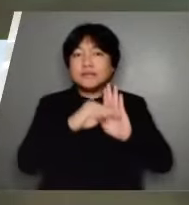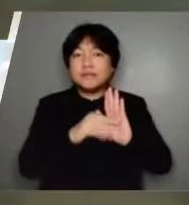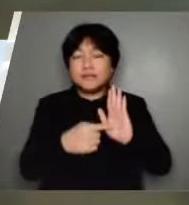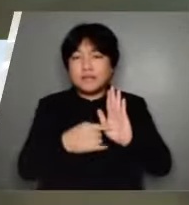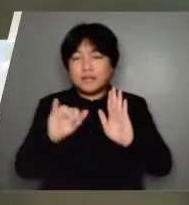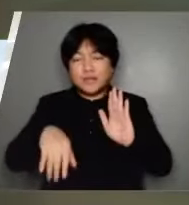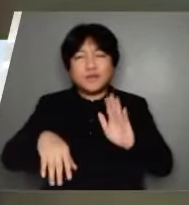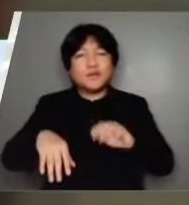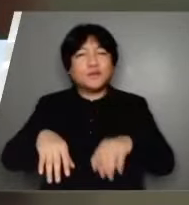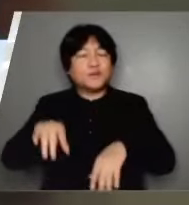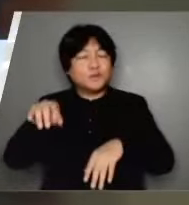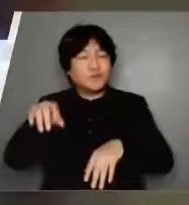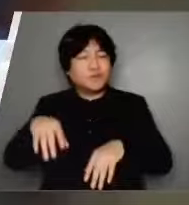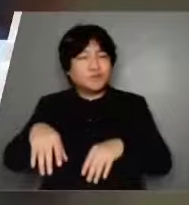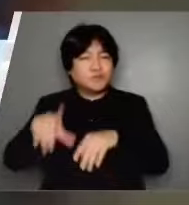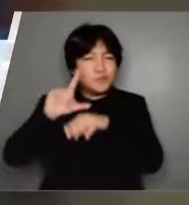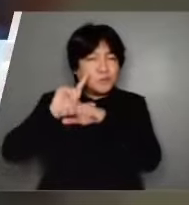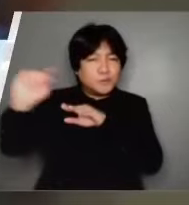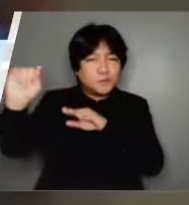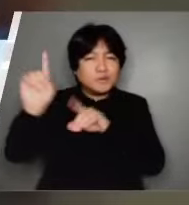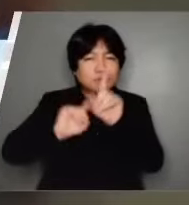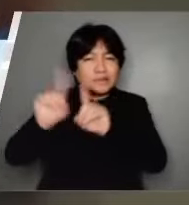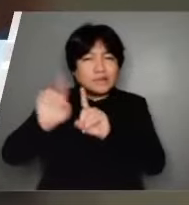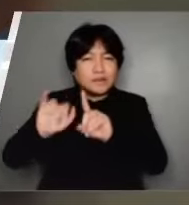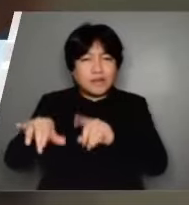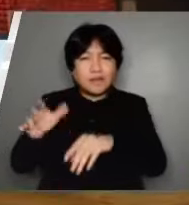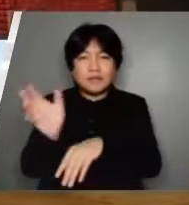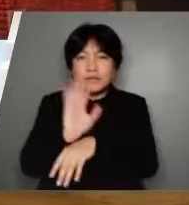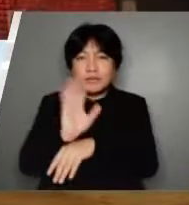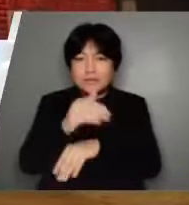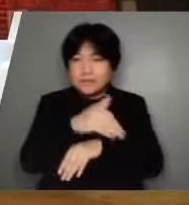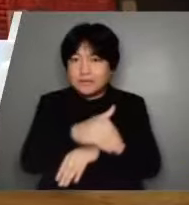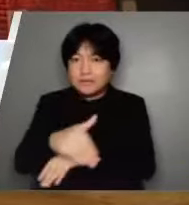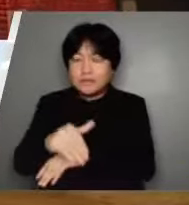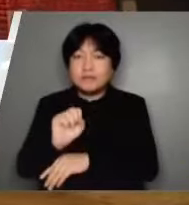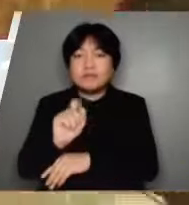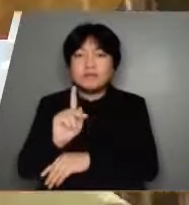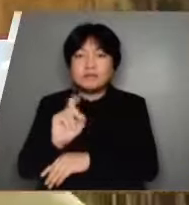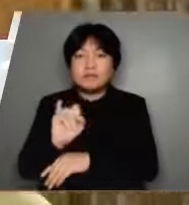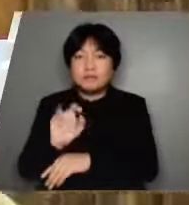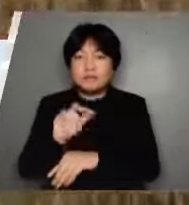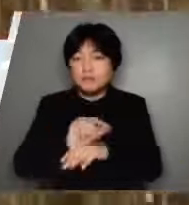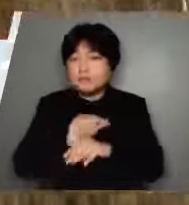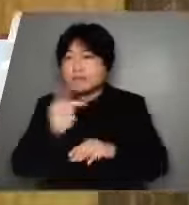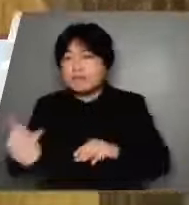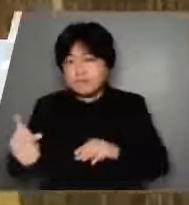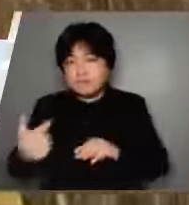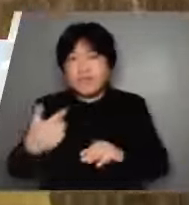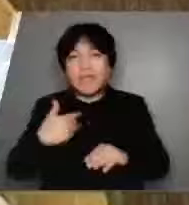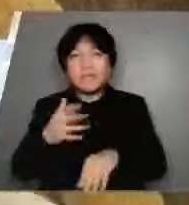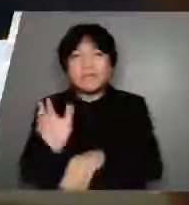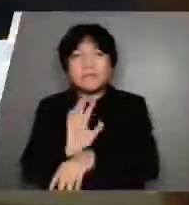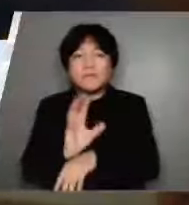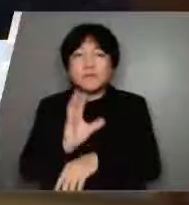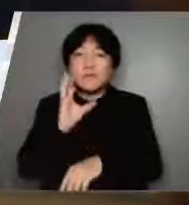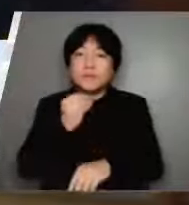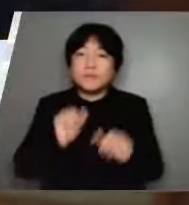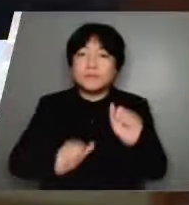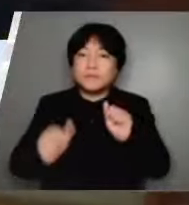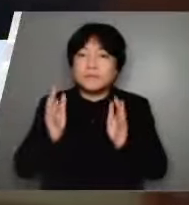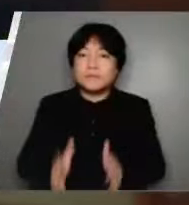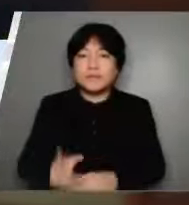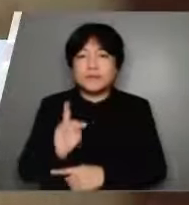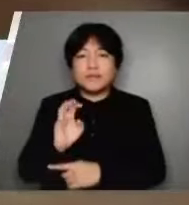na napapanood na tuwing gabi bago magsaksi. Pinagbibidahan ito ni Kim Yong-dae at